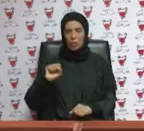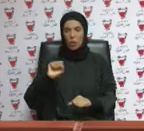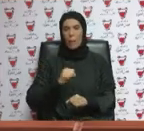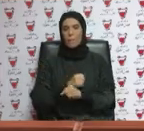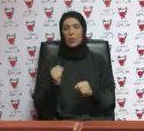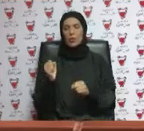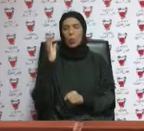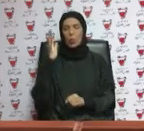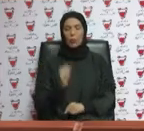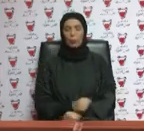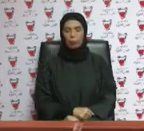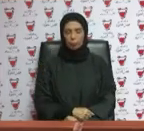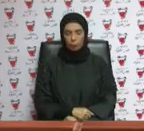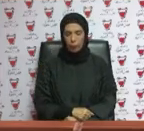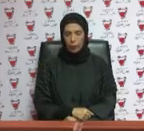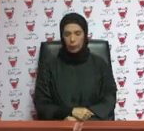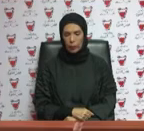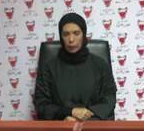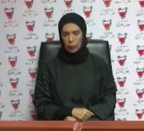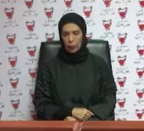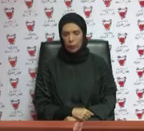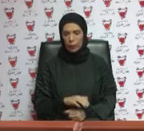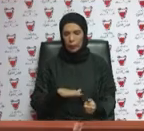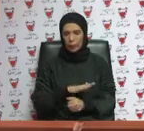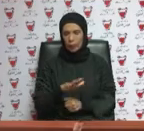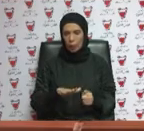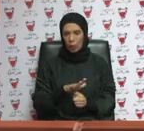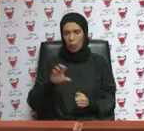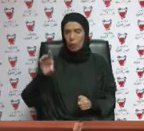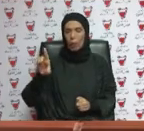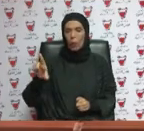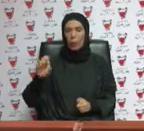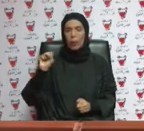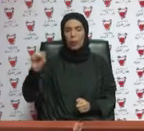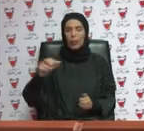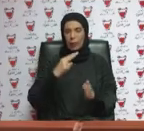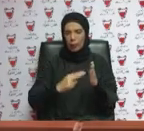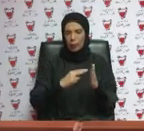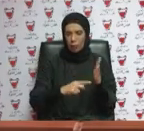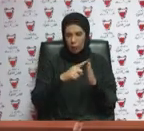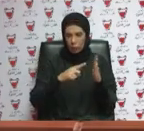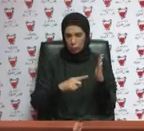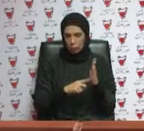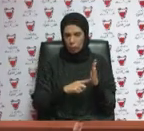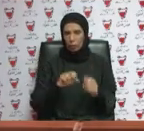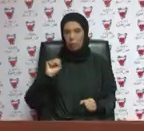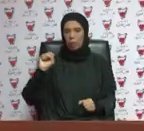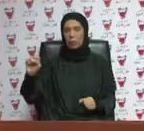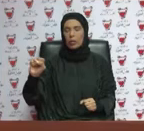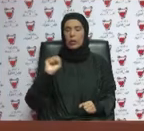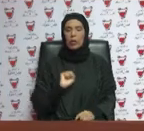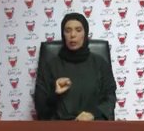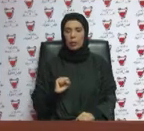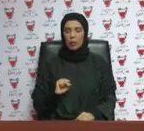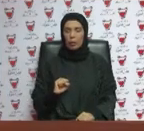المشروع. معالي الرئيس، الظروف الاستثنائية تتطلب إصدار قوانين استثنائية،